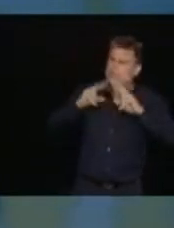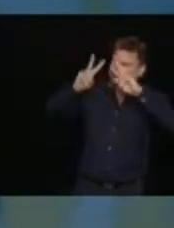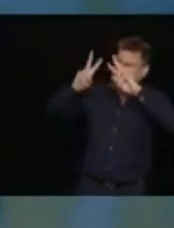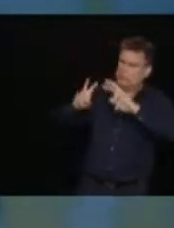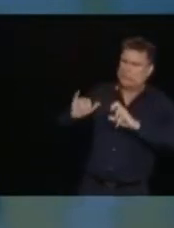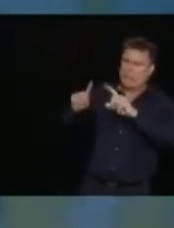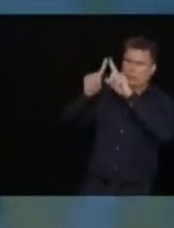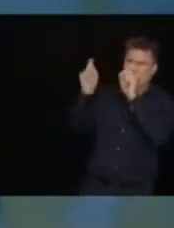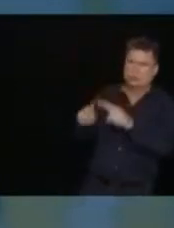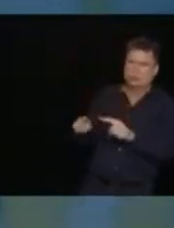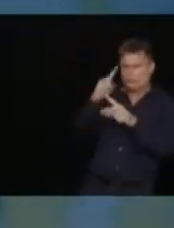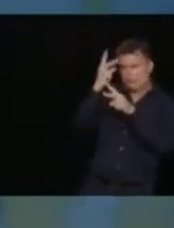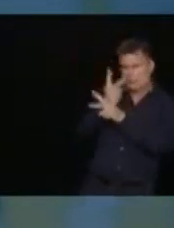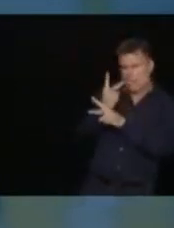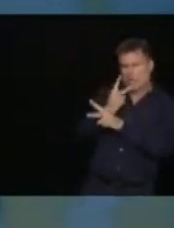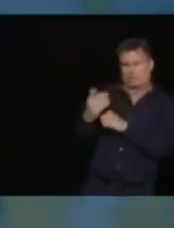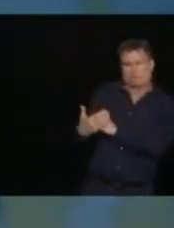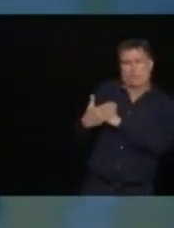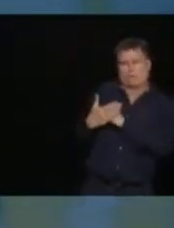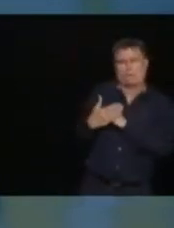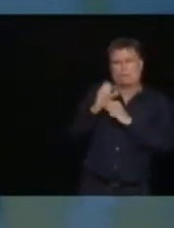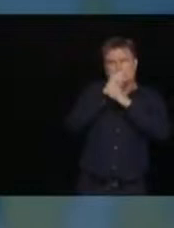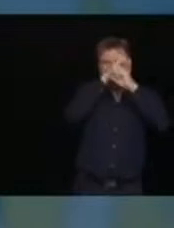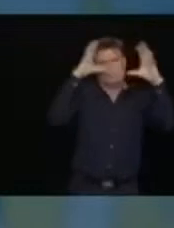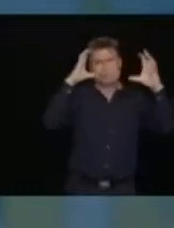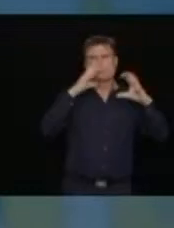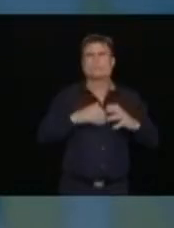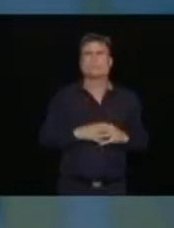所以他说，我们现在已经压平了曲线，